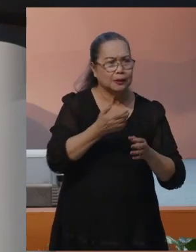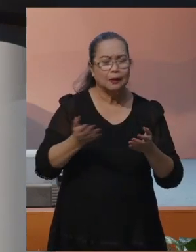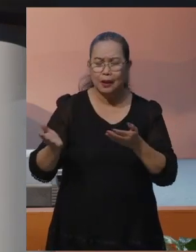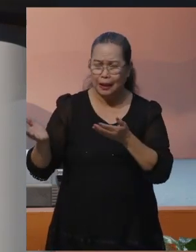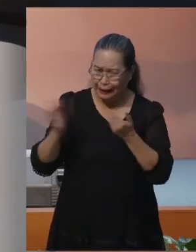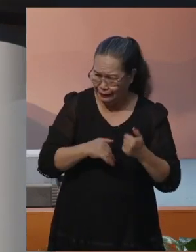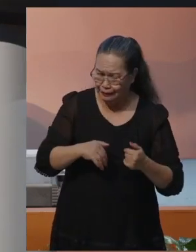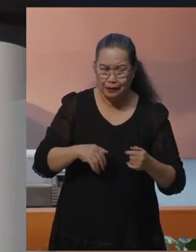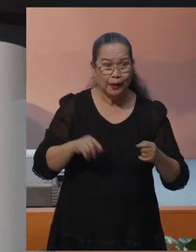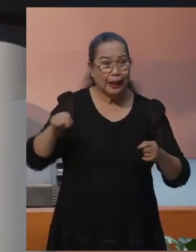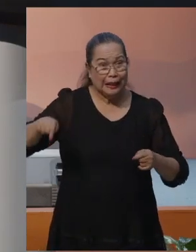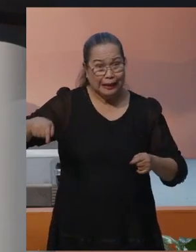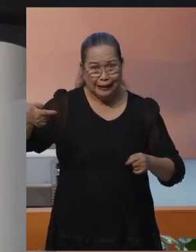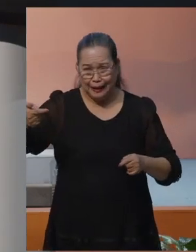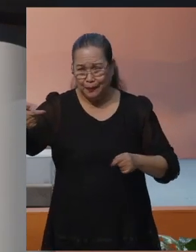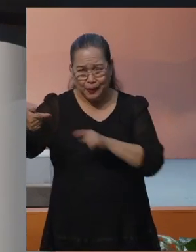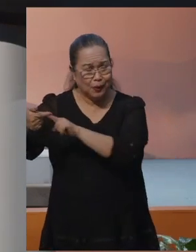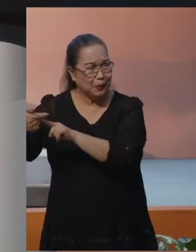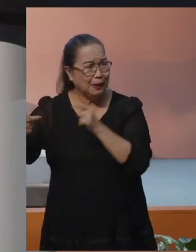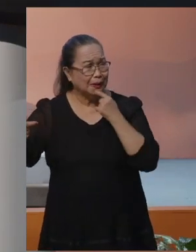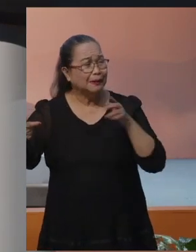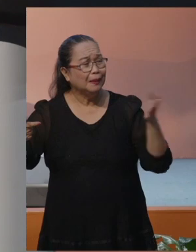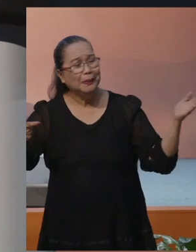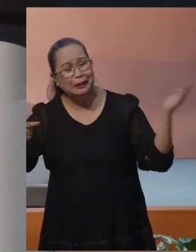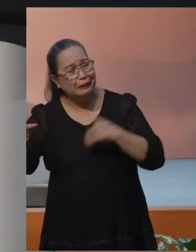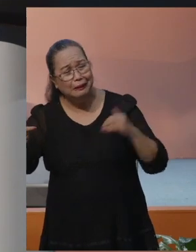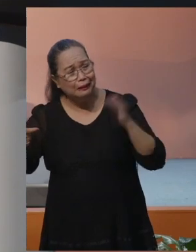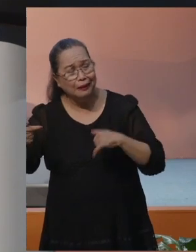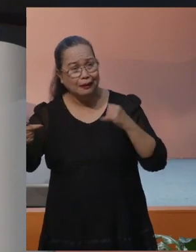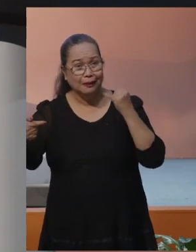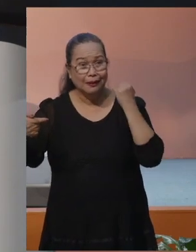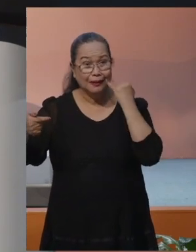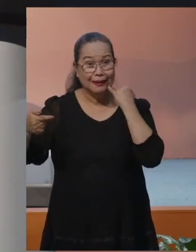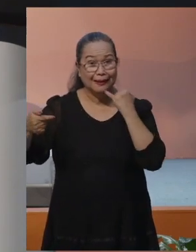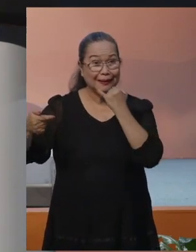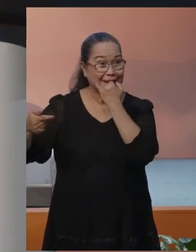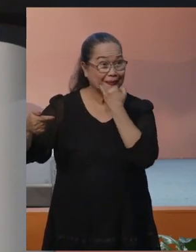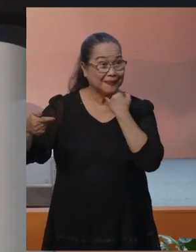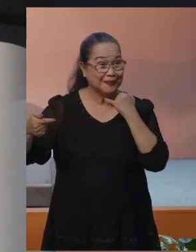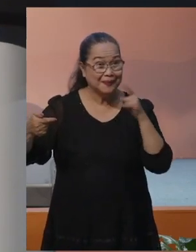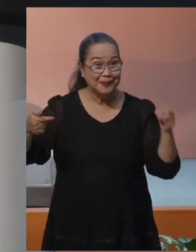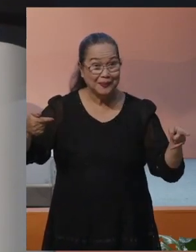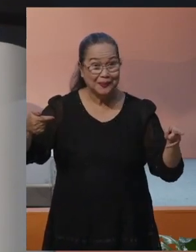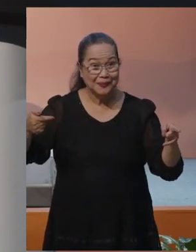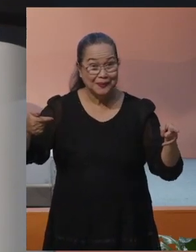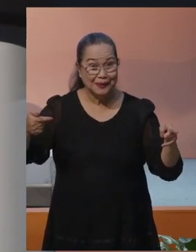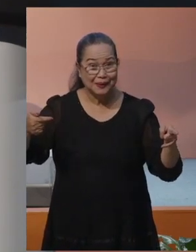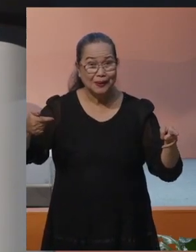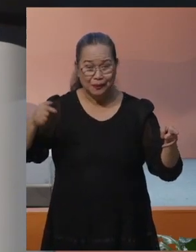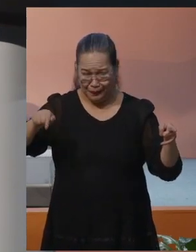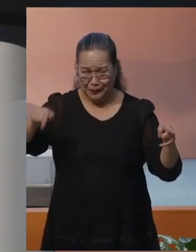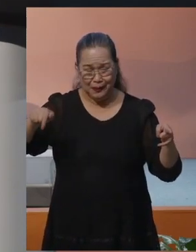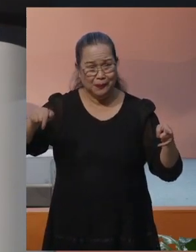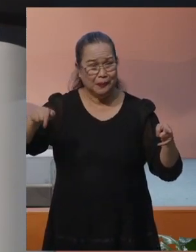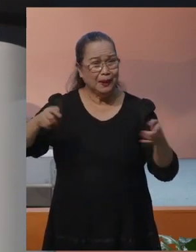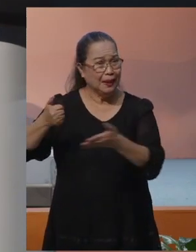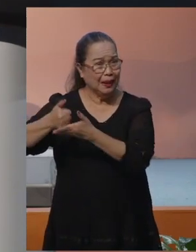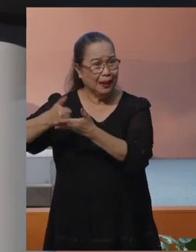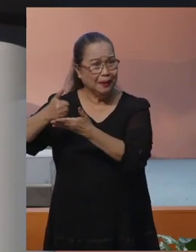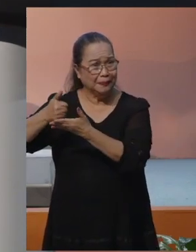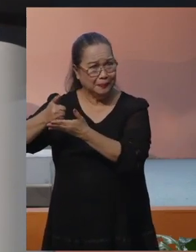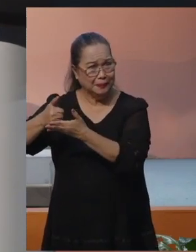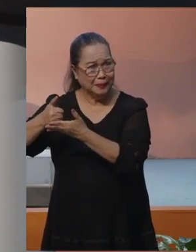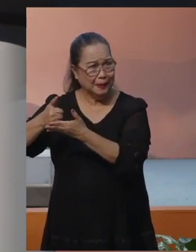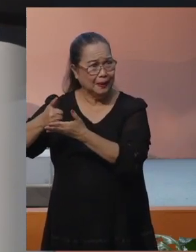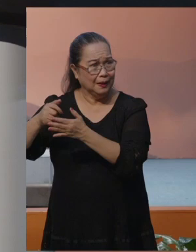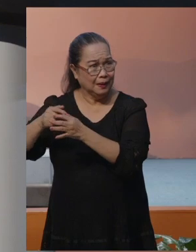to me and help me. Yung po ang panawagan ng hari ng Jerusalem. Come up to me and help me and